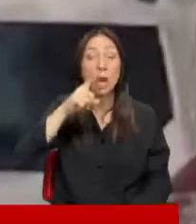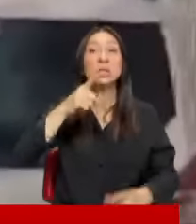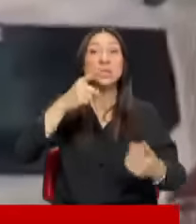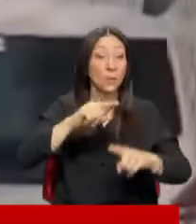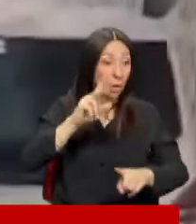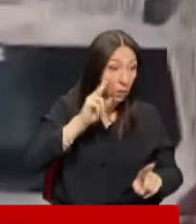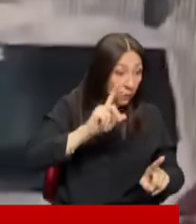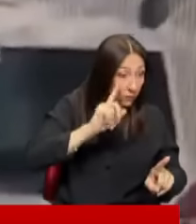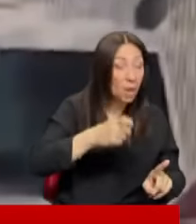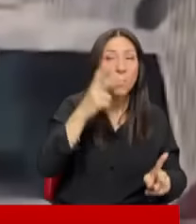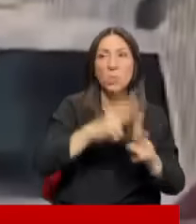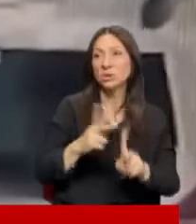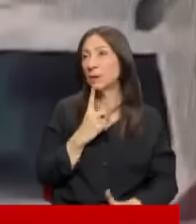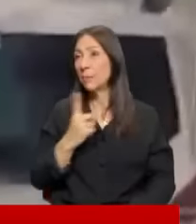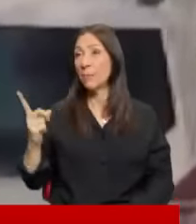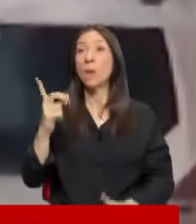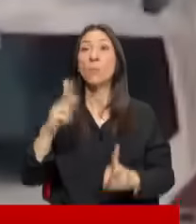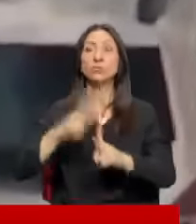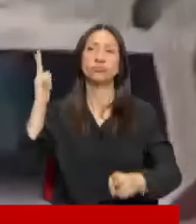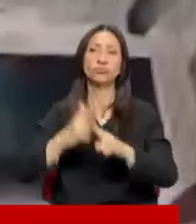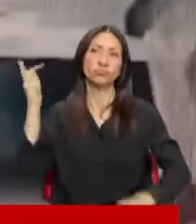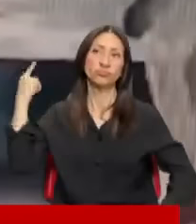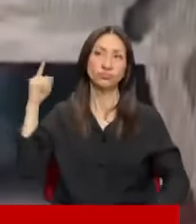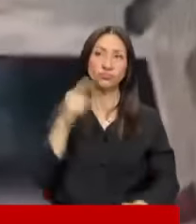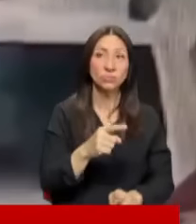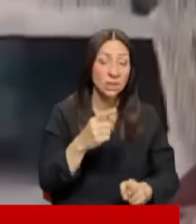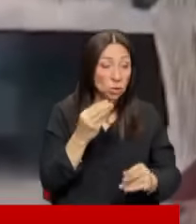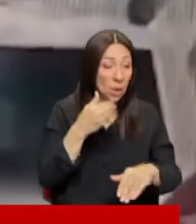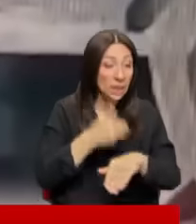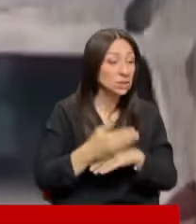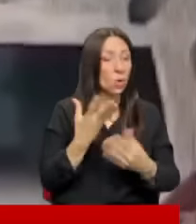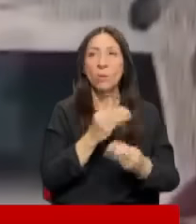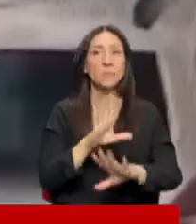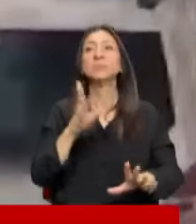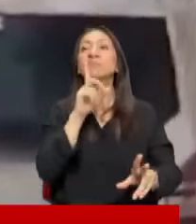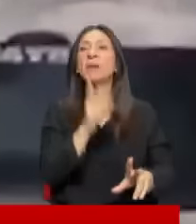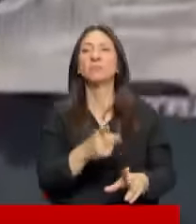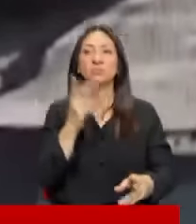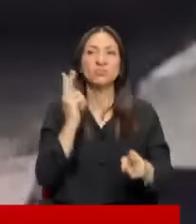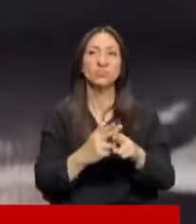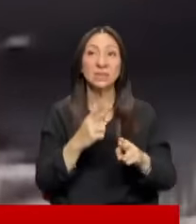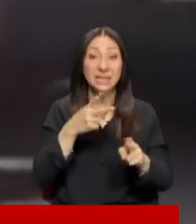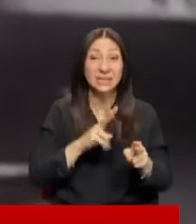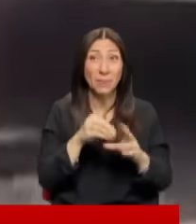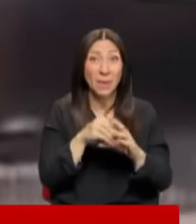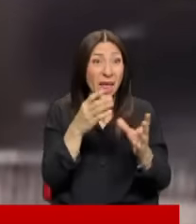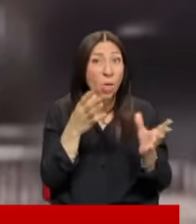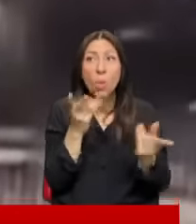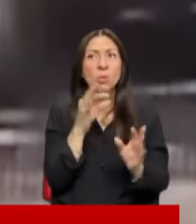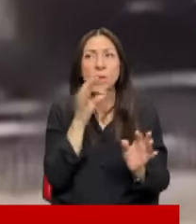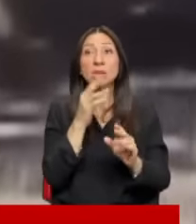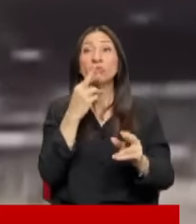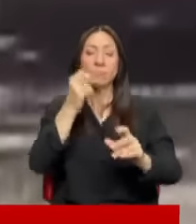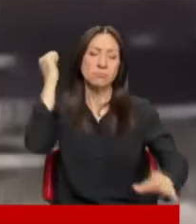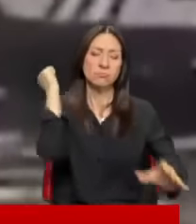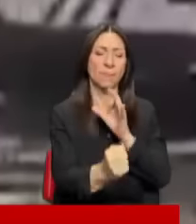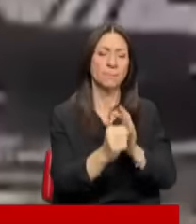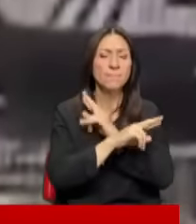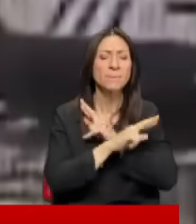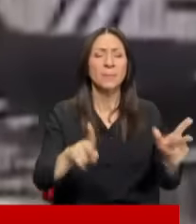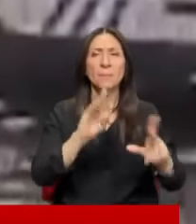Çevredekiler durumu polise ihbar etti. Polisler geldiğinde artık daha fazla zaman kalmamıştı ikiz bebekler için. Aracın camını